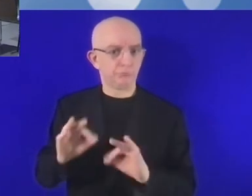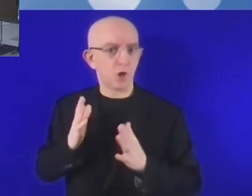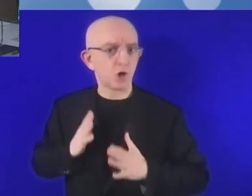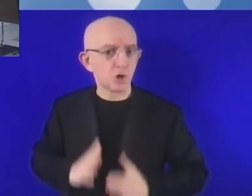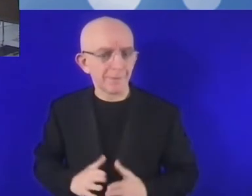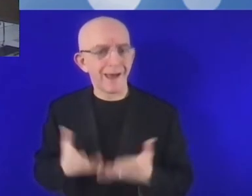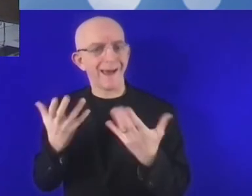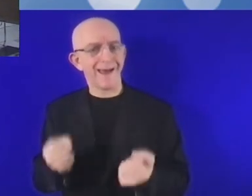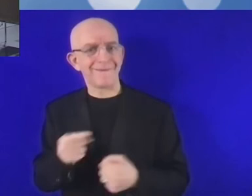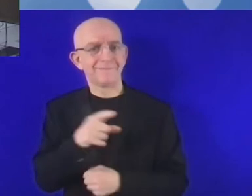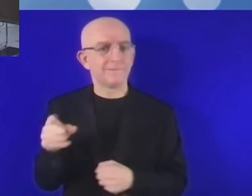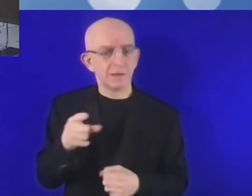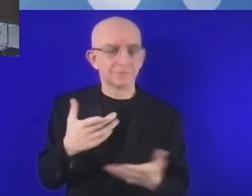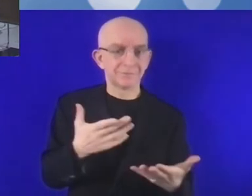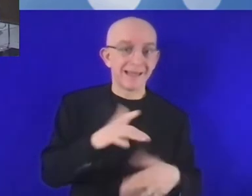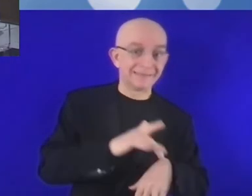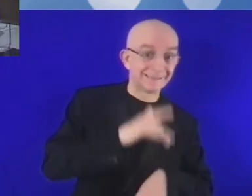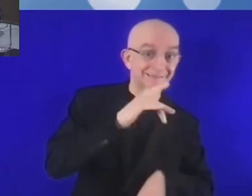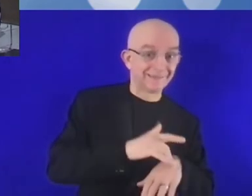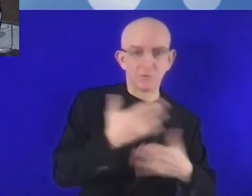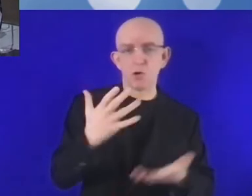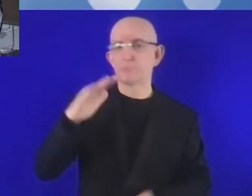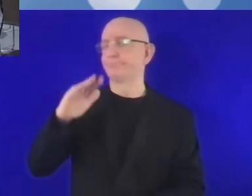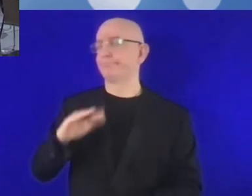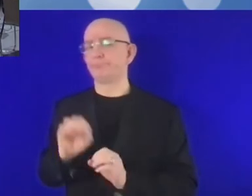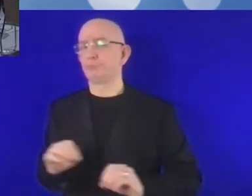كانت تفتقر أكثر وأكثر إلى الفروق